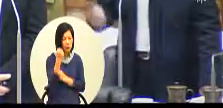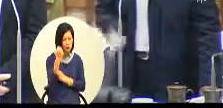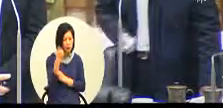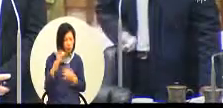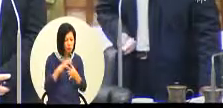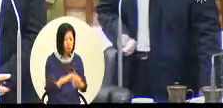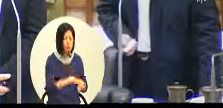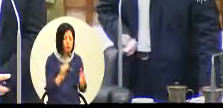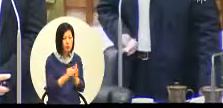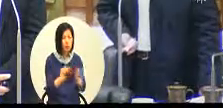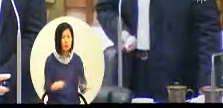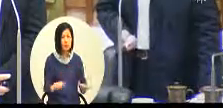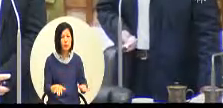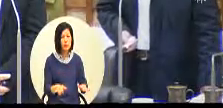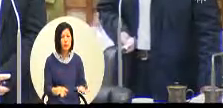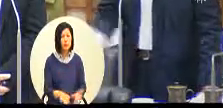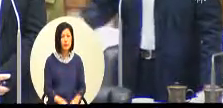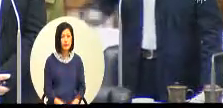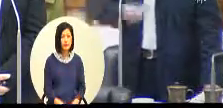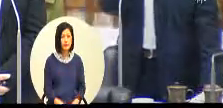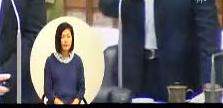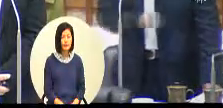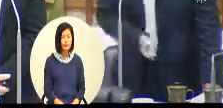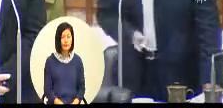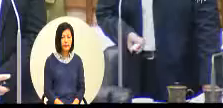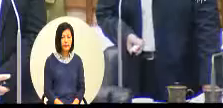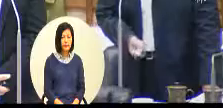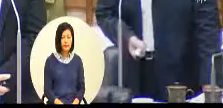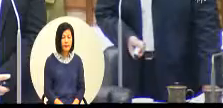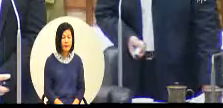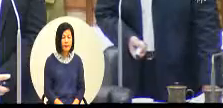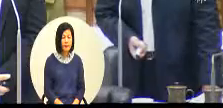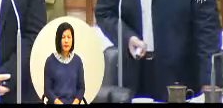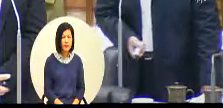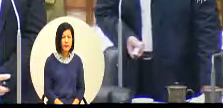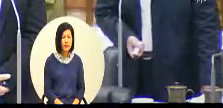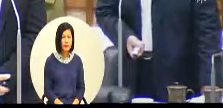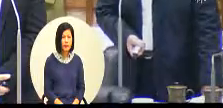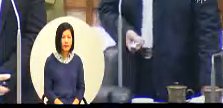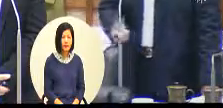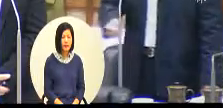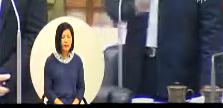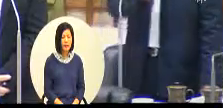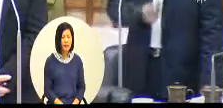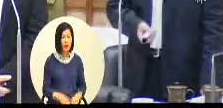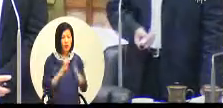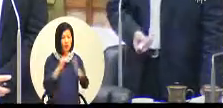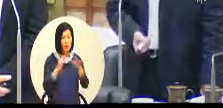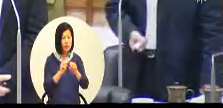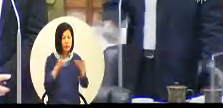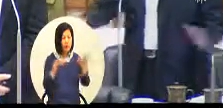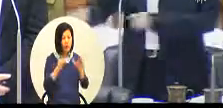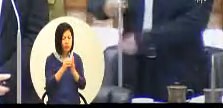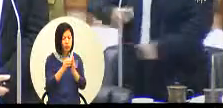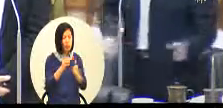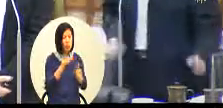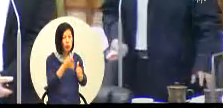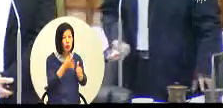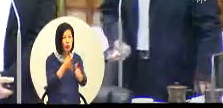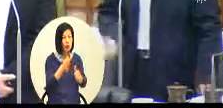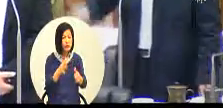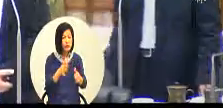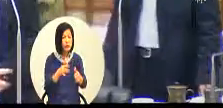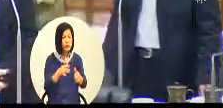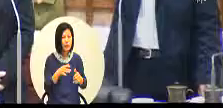力到现在。那我来讲，我那天问到这个我们都发局局长，我说现在我们的容积率移